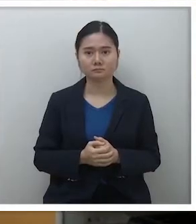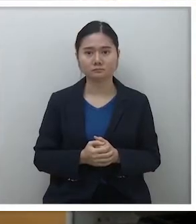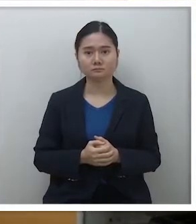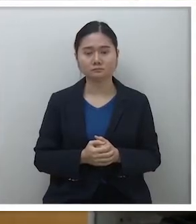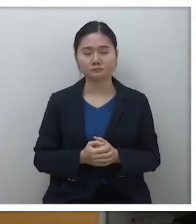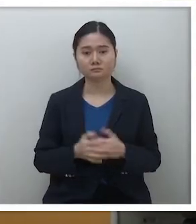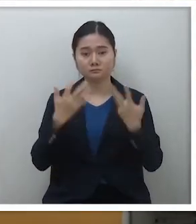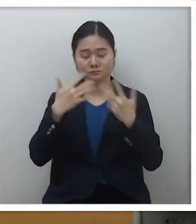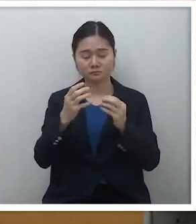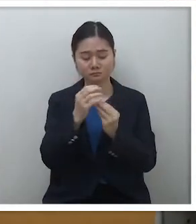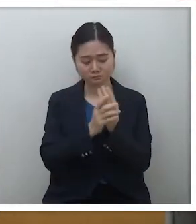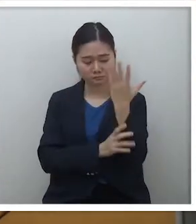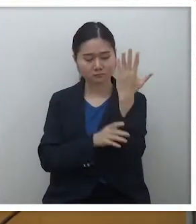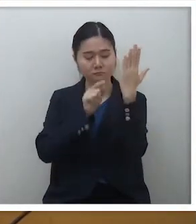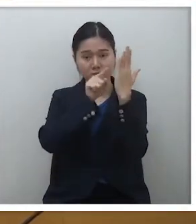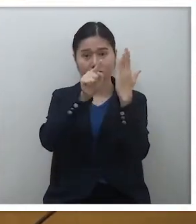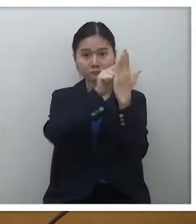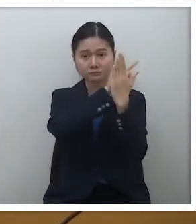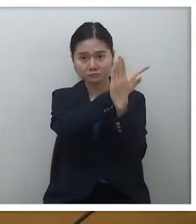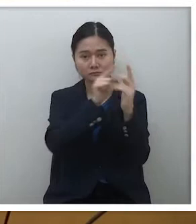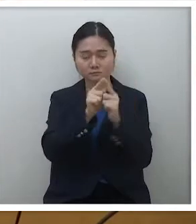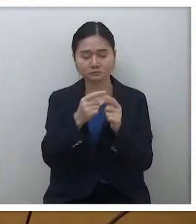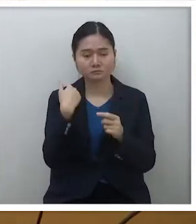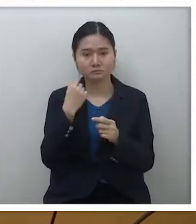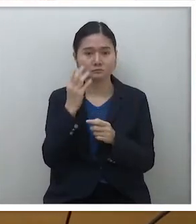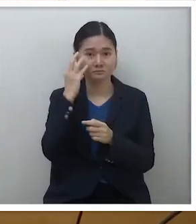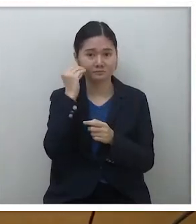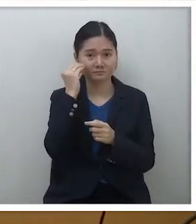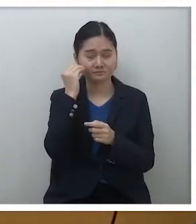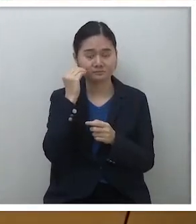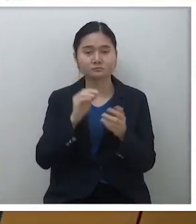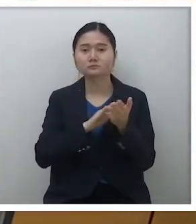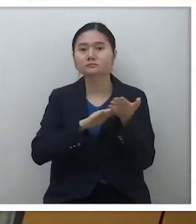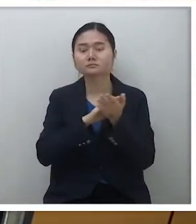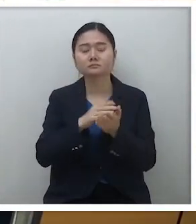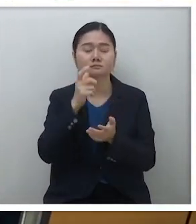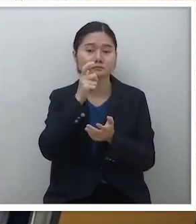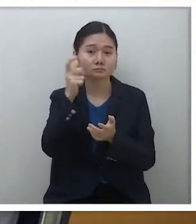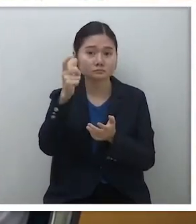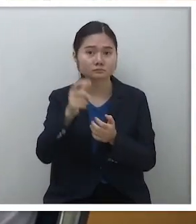แล้วก็ไอ้เจ้ากิ่งก้านนี่จะต้องจากเล็กขึ้นไปใหญ่เนาะเอาโทษทีจากใหญ่ขึ้นไปเล็ก